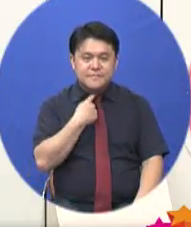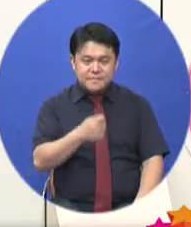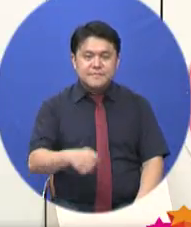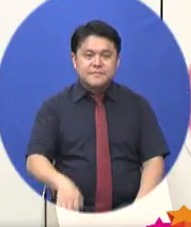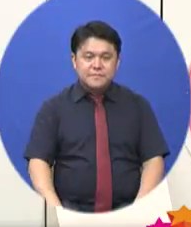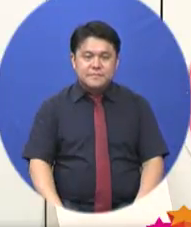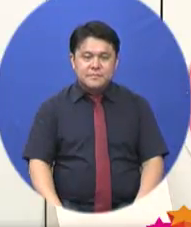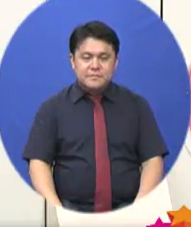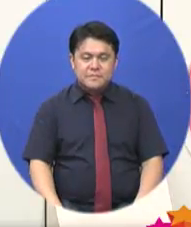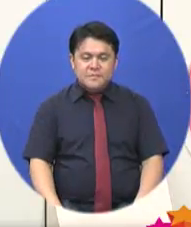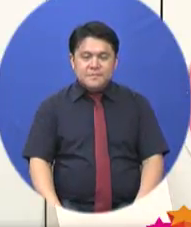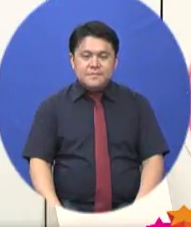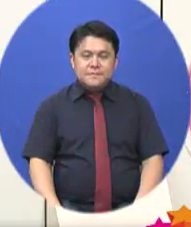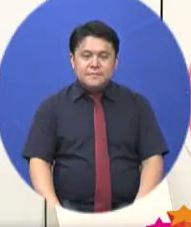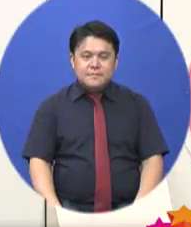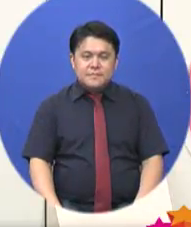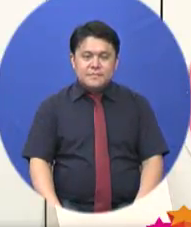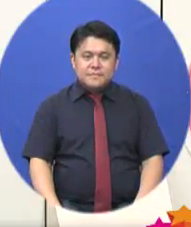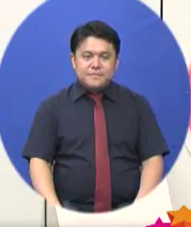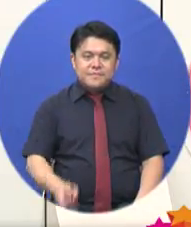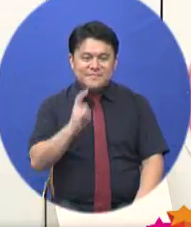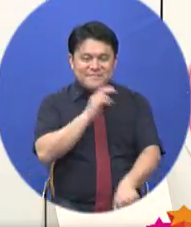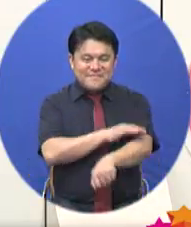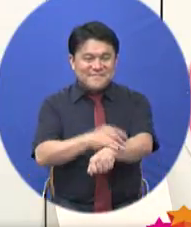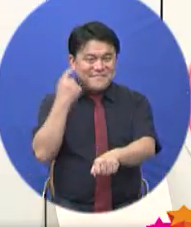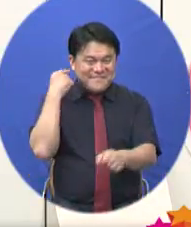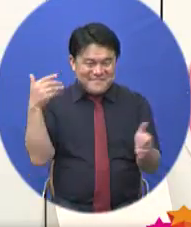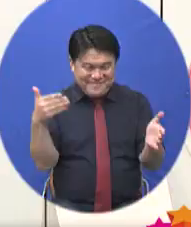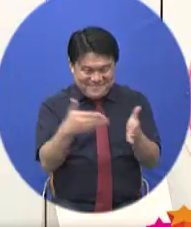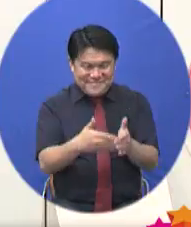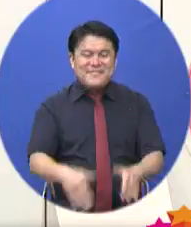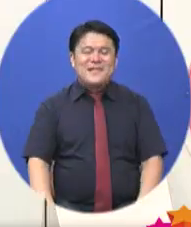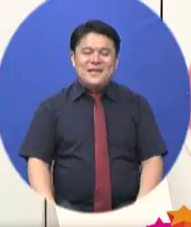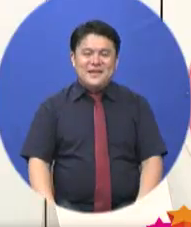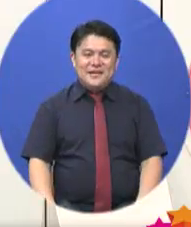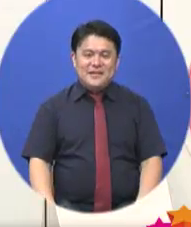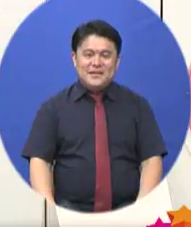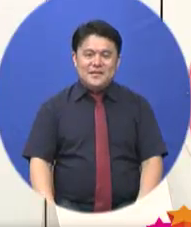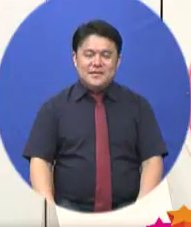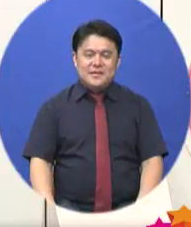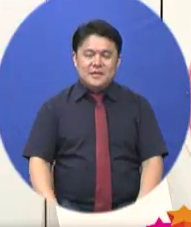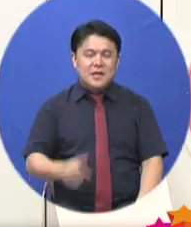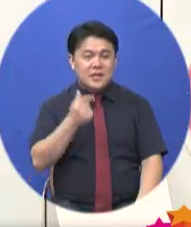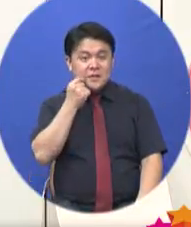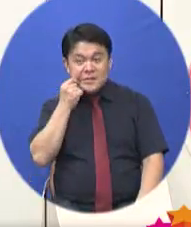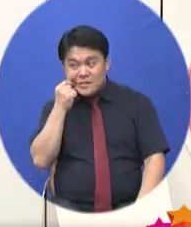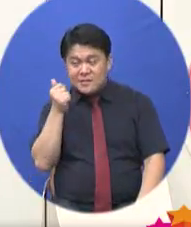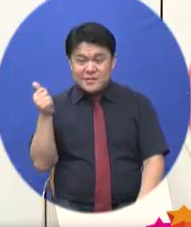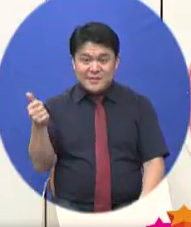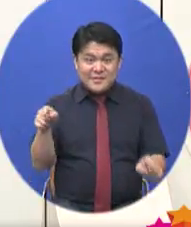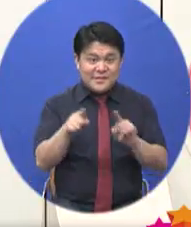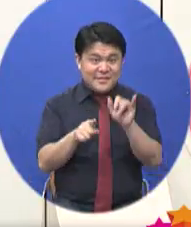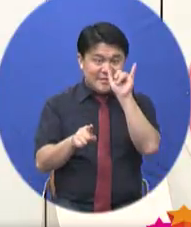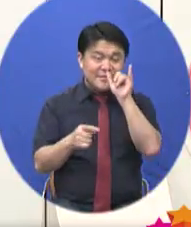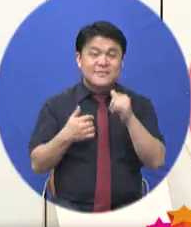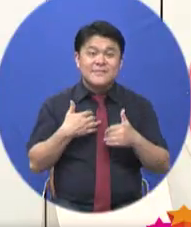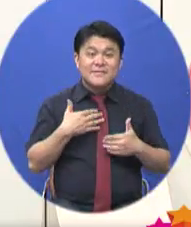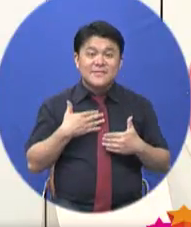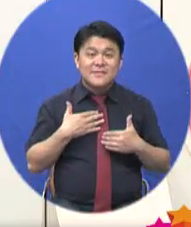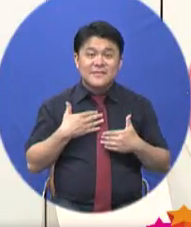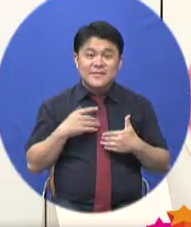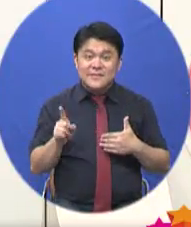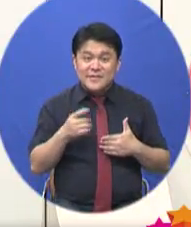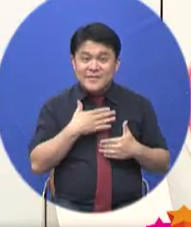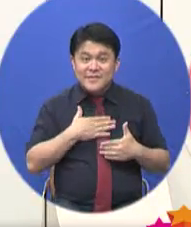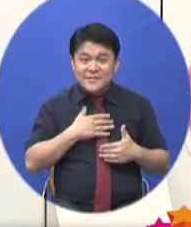네. 아주 잘 들었습니다. 네. 그 이렇게 인기 가수하고 함께 하시니까 기분이 어떠세요?